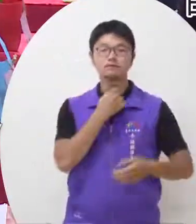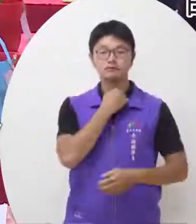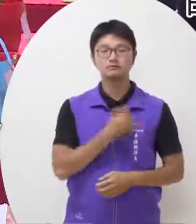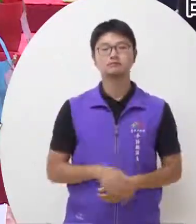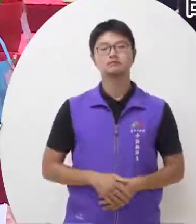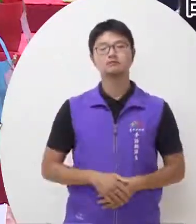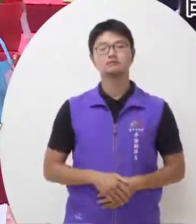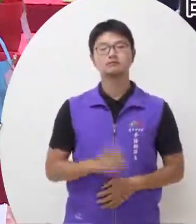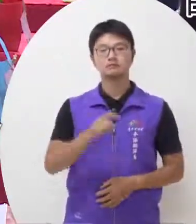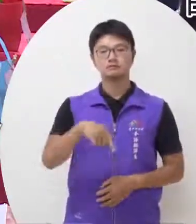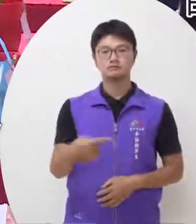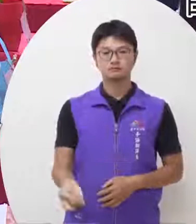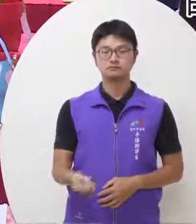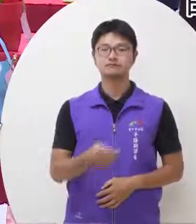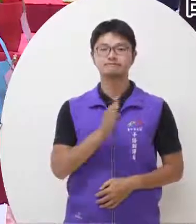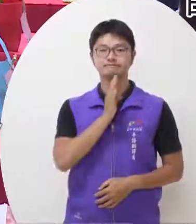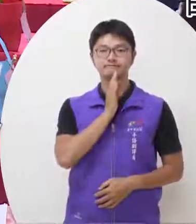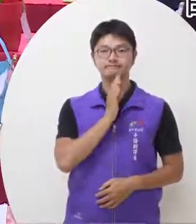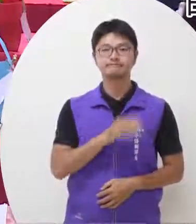在